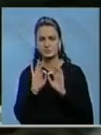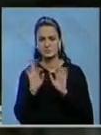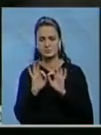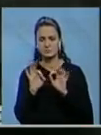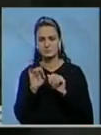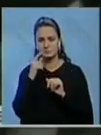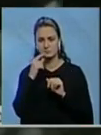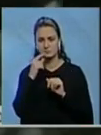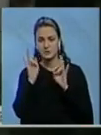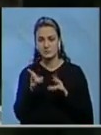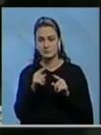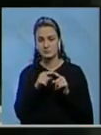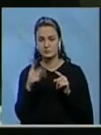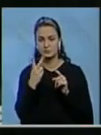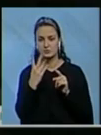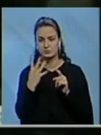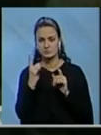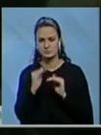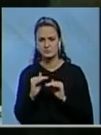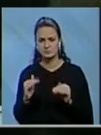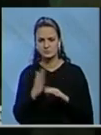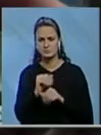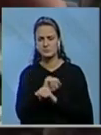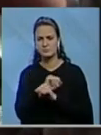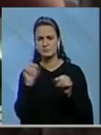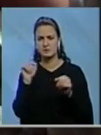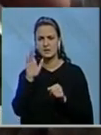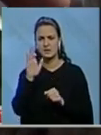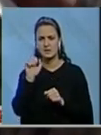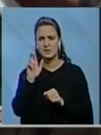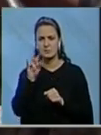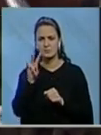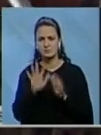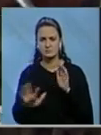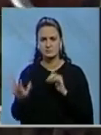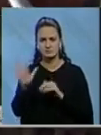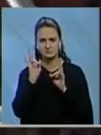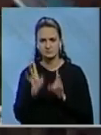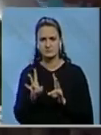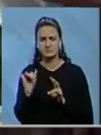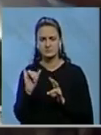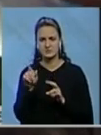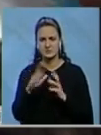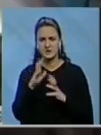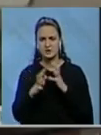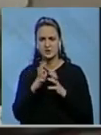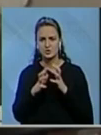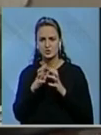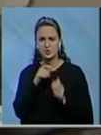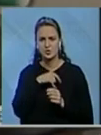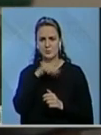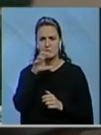აგრძელებს. Დაშავებულთა შორის 24 ბავშვია. Აფეთქება ქაბულის აღმოსავლეთ ნაწილში მოხდა, სადაც რამდენიმე საერთაშორისო